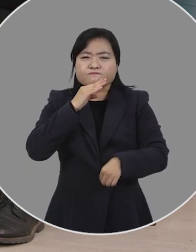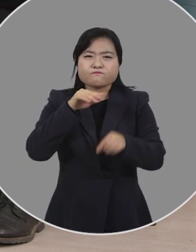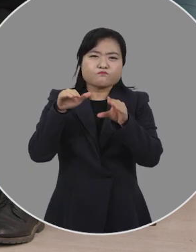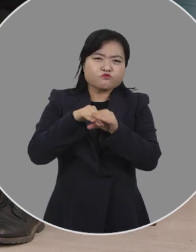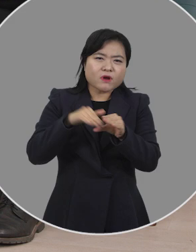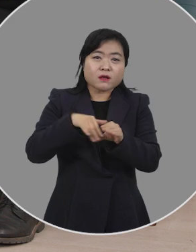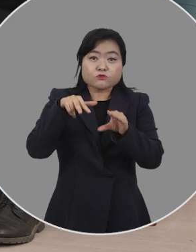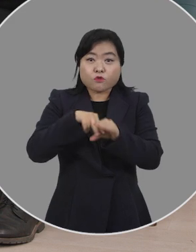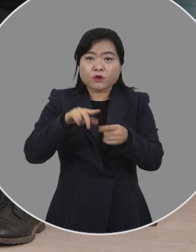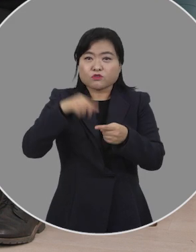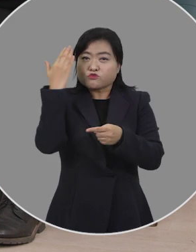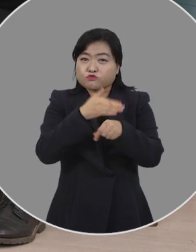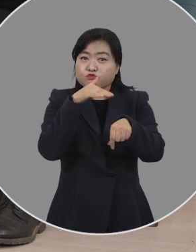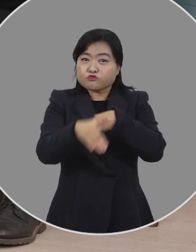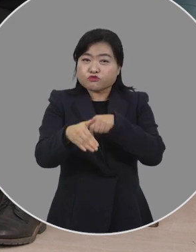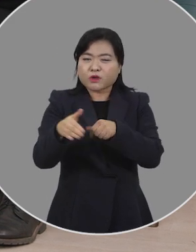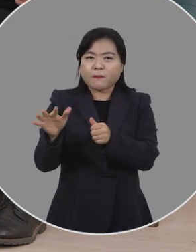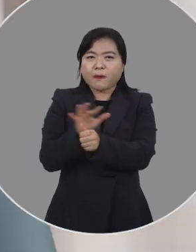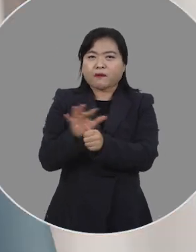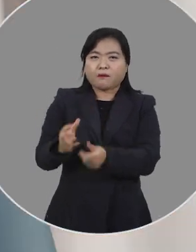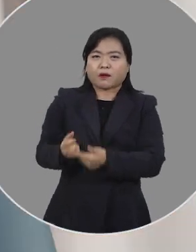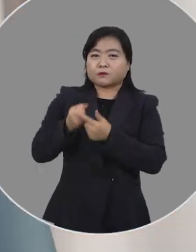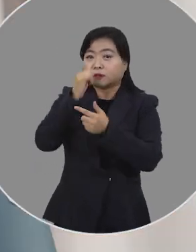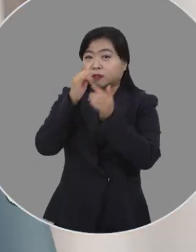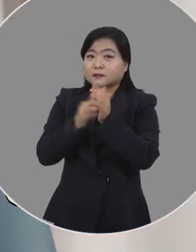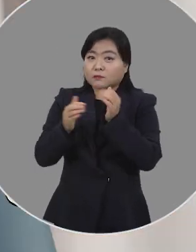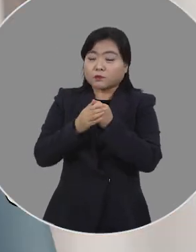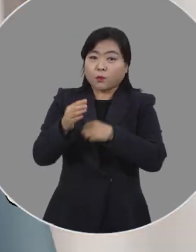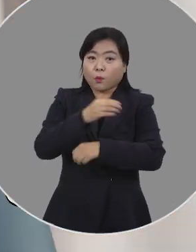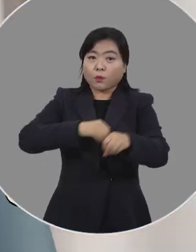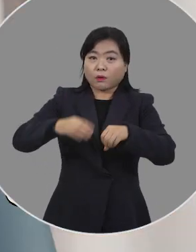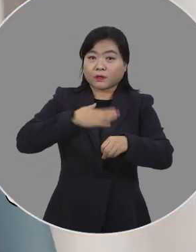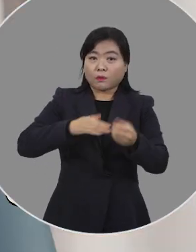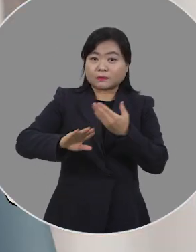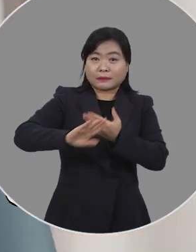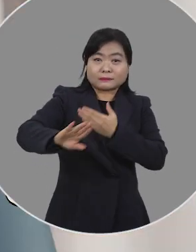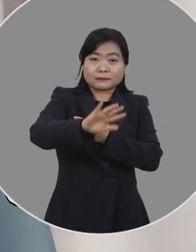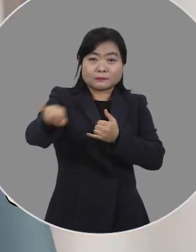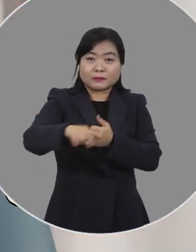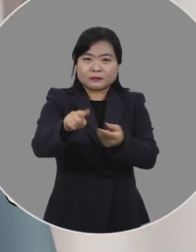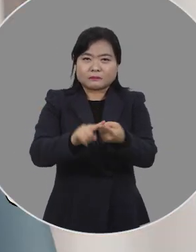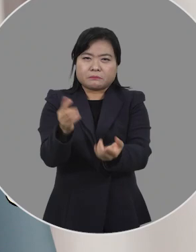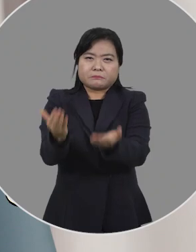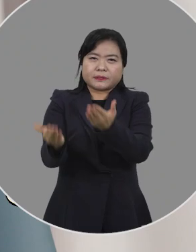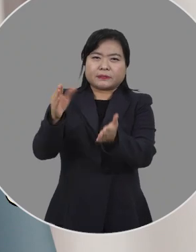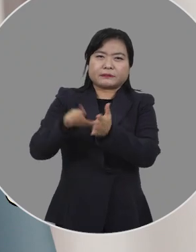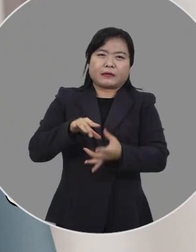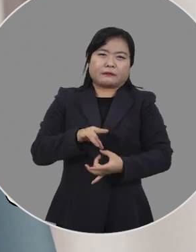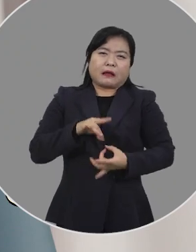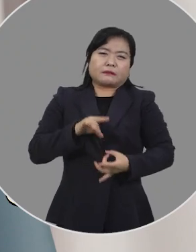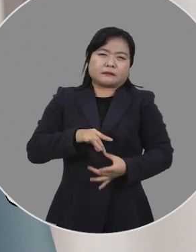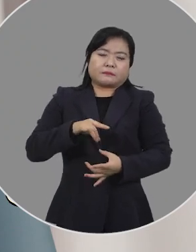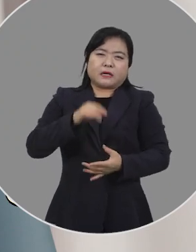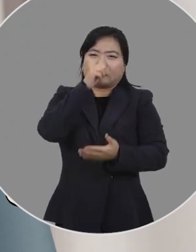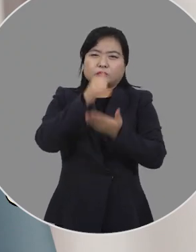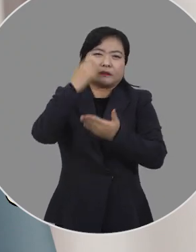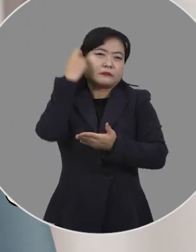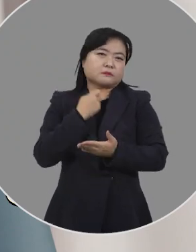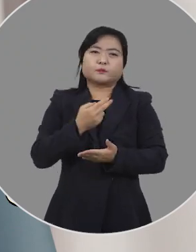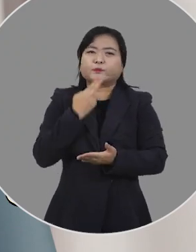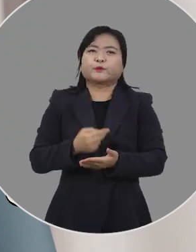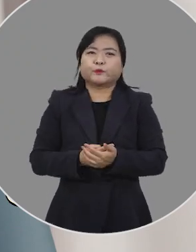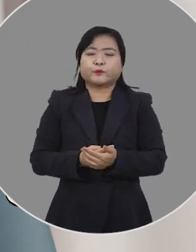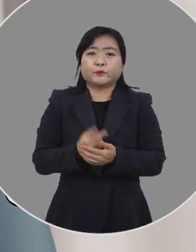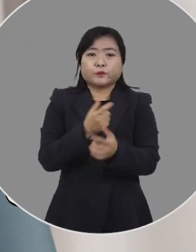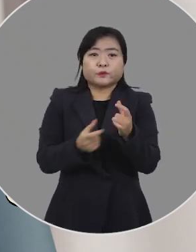이 순수주의적인 배경이 있기 때문에 이들은 오히려 자기와 다른 사람들을 판단하는 데 있어서 양심의 가책을 느낄 필요가 없고